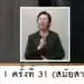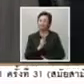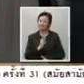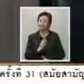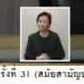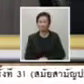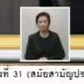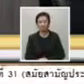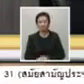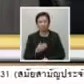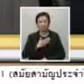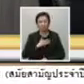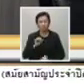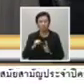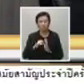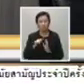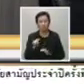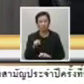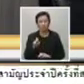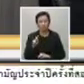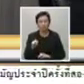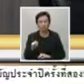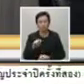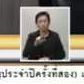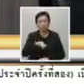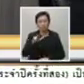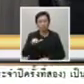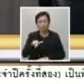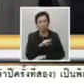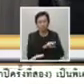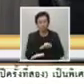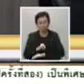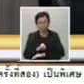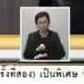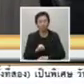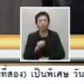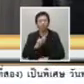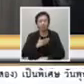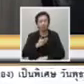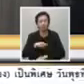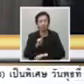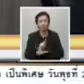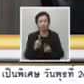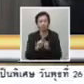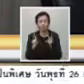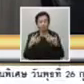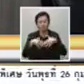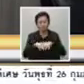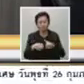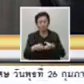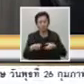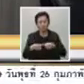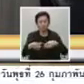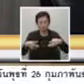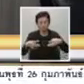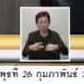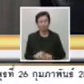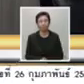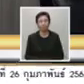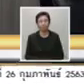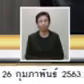สุทินคลังแสงเพื่อไทยมหาสารคามครับในฐานะประธานวิปฝ่ายค้านเรียนกรณี